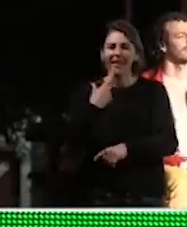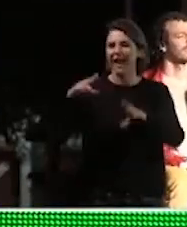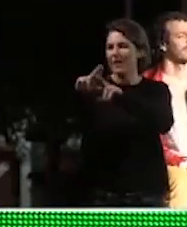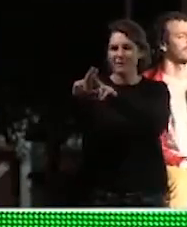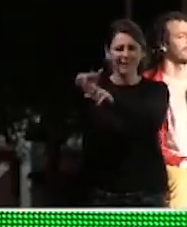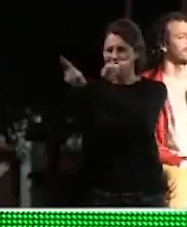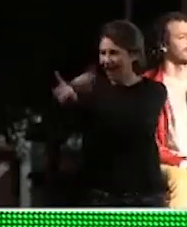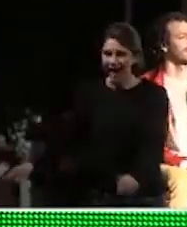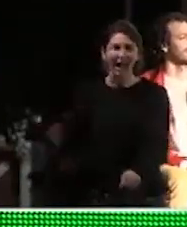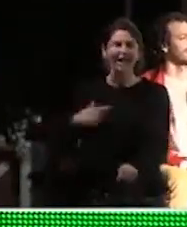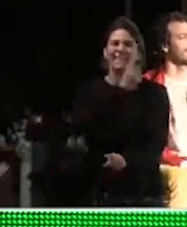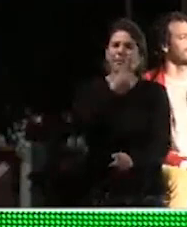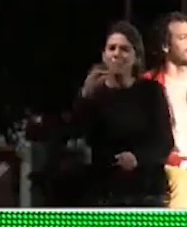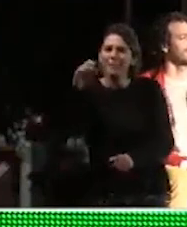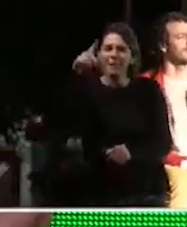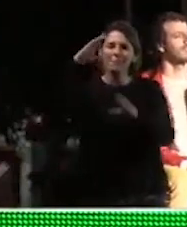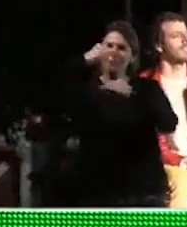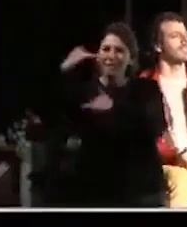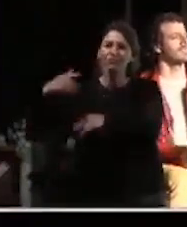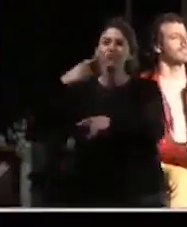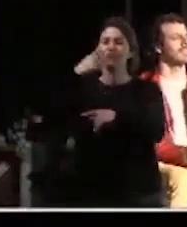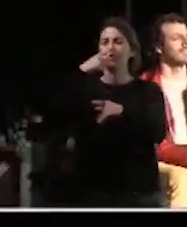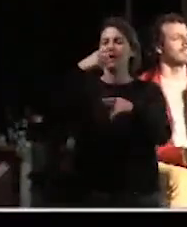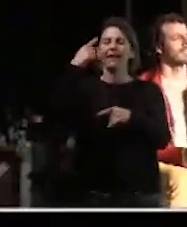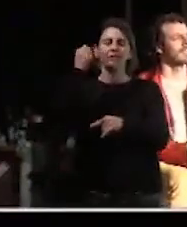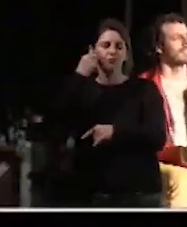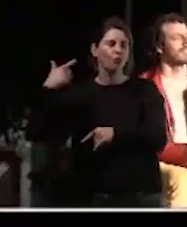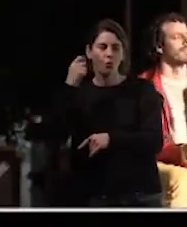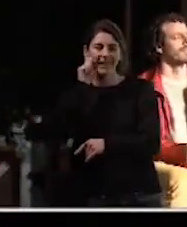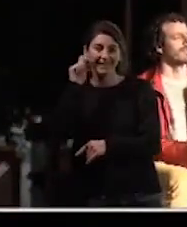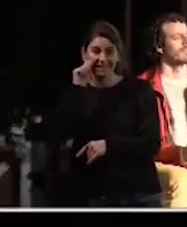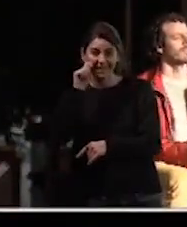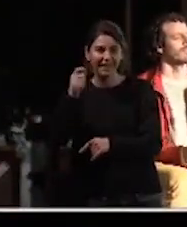5.000 pisos turístics il·legals de Barcelona. Això és guanyar.